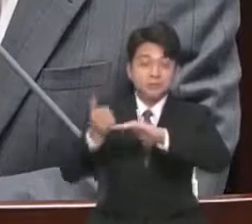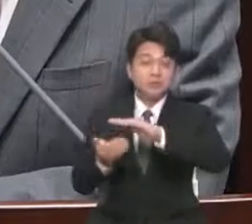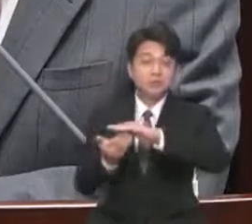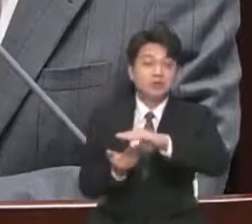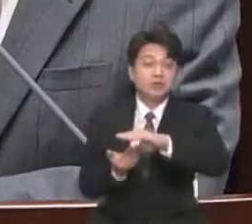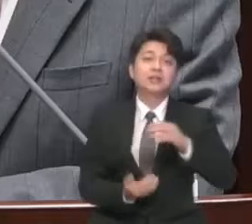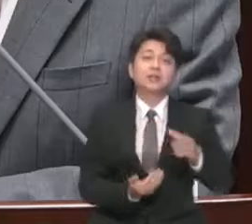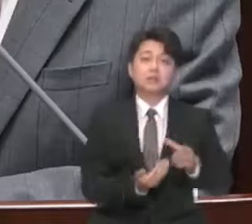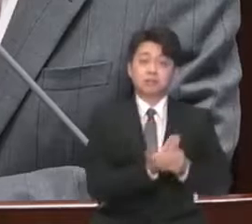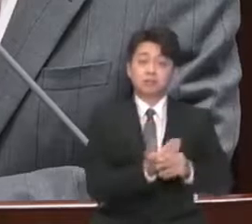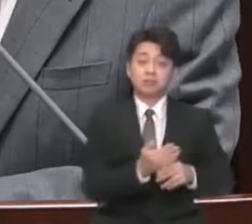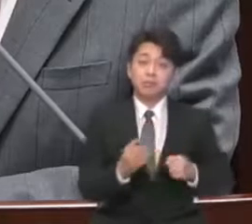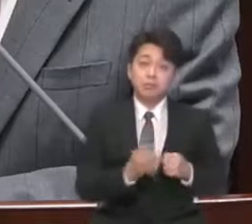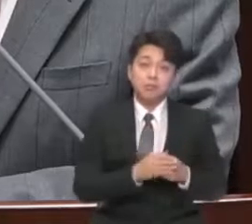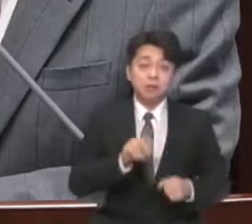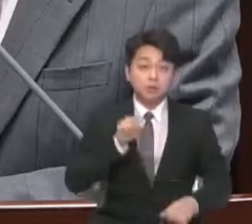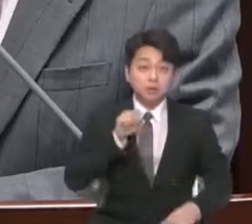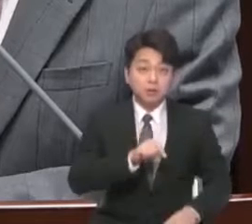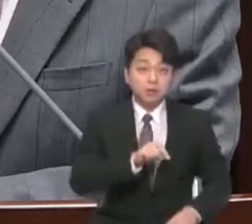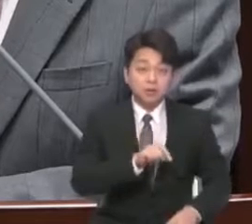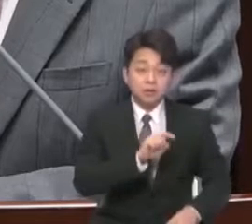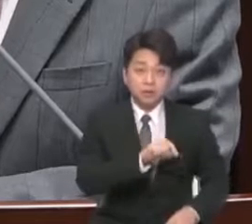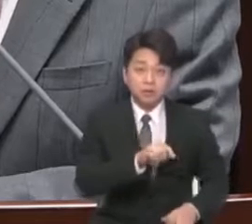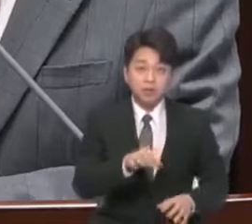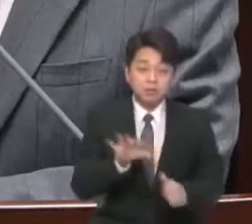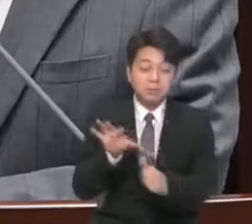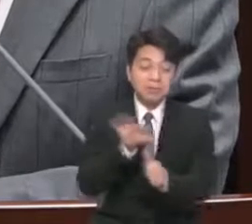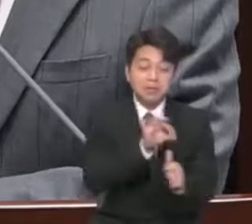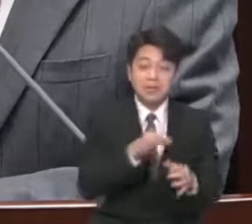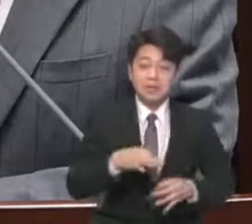필요하면 검찰에서 수사가 진행될 부분이라고 봅니다.